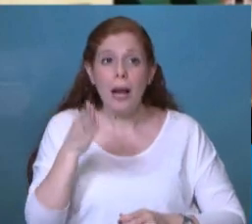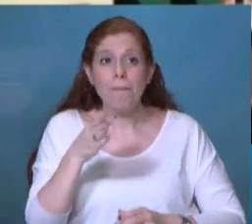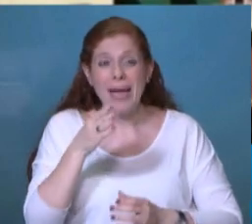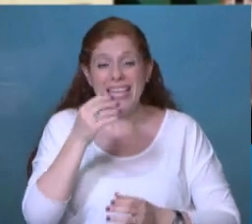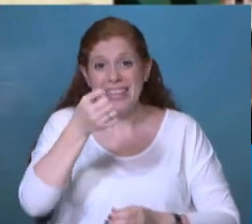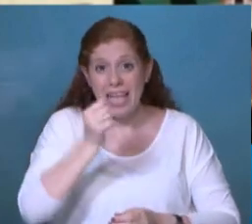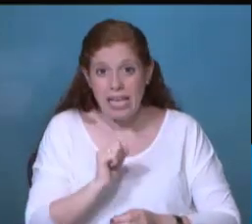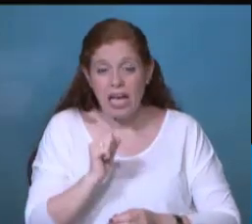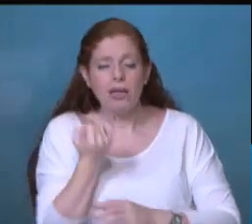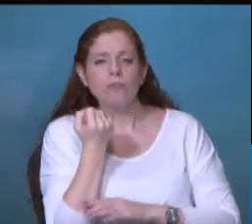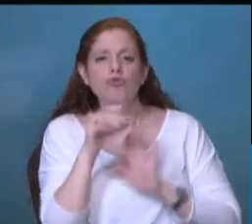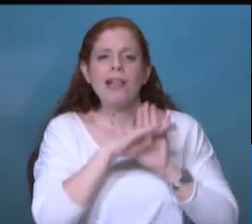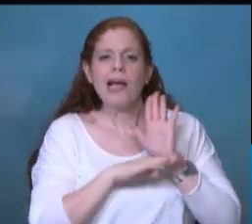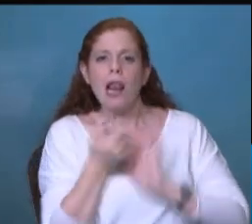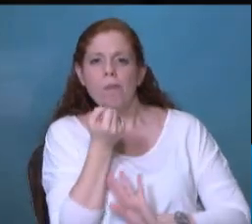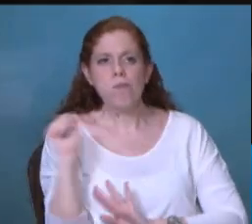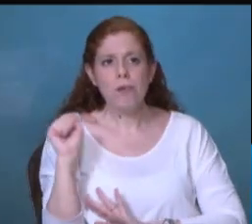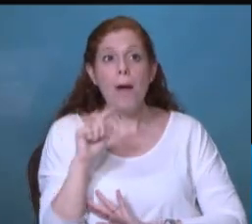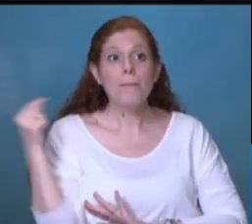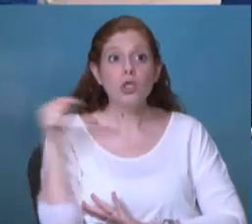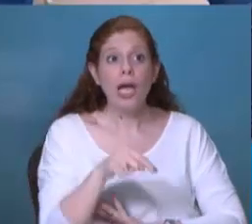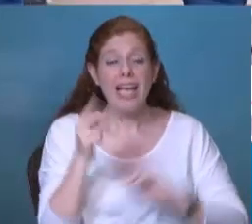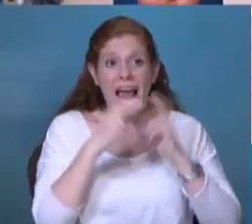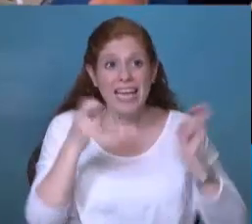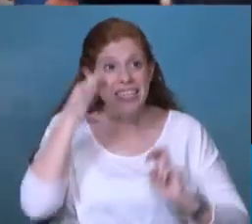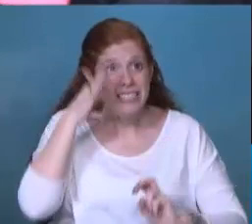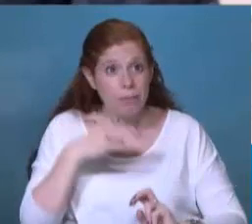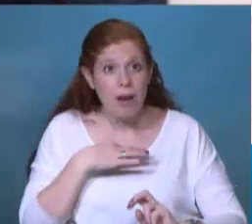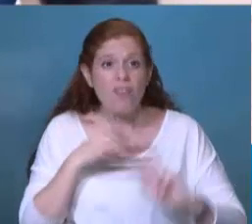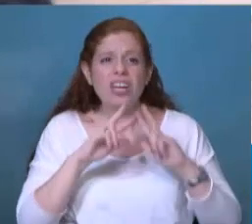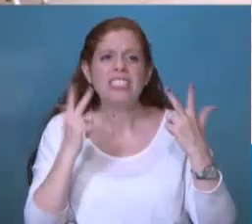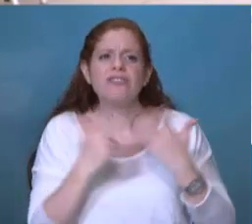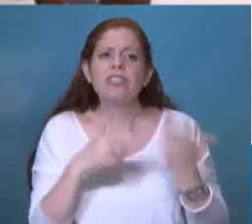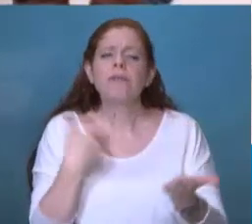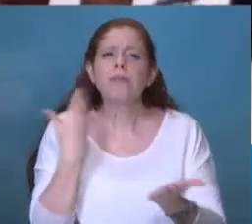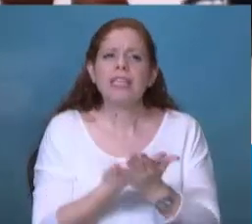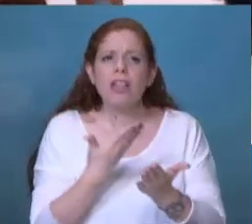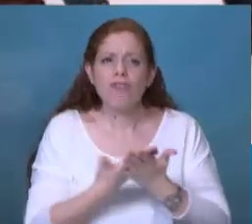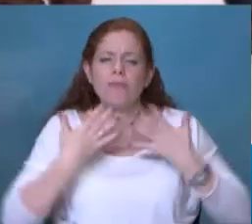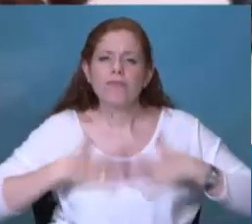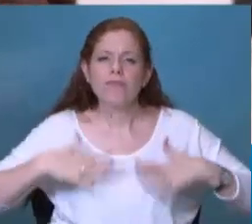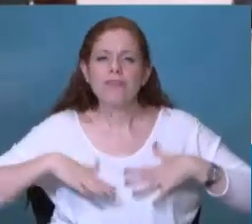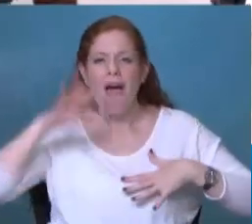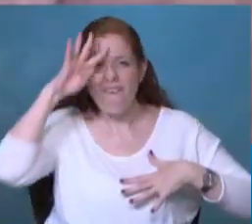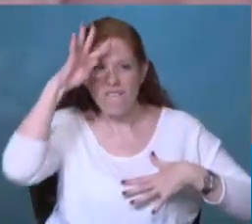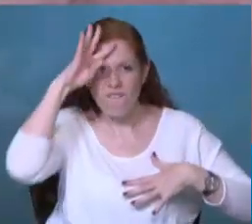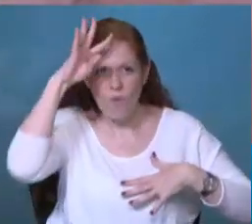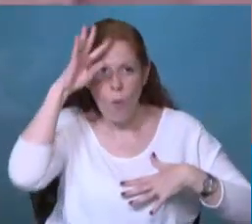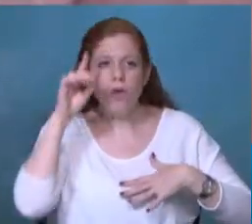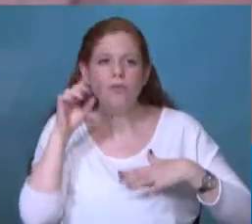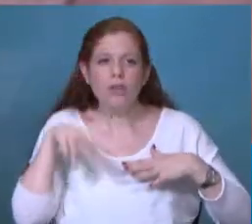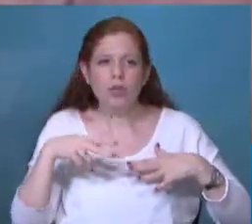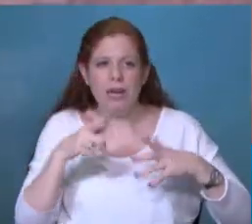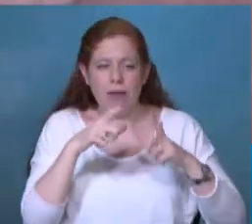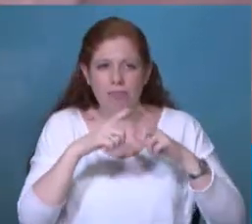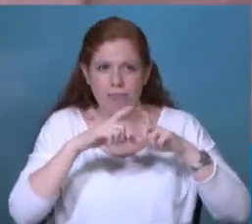שיפרו את הכללים. מי שיגיע לעיר בוודאי ישים לב לצוותי מתנדבים, לבושים אפודים, בידיהם חוברת